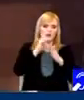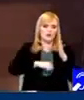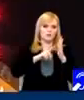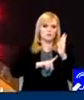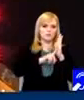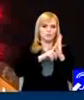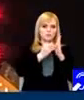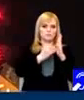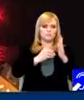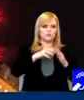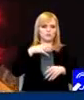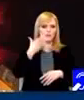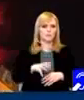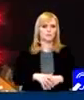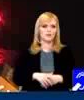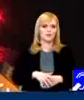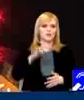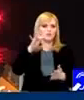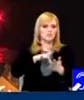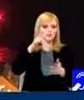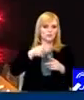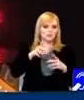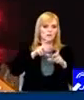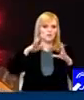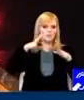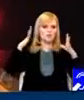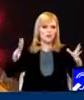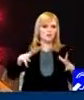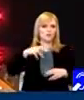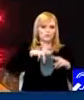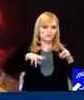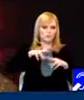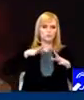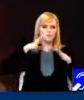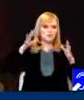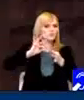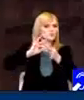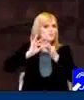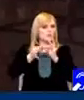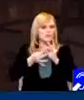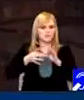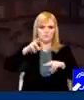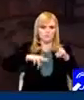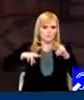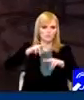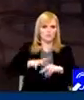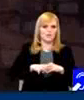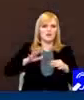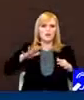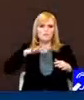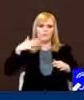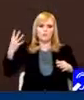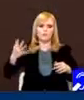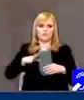de ridicate. Aeromobilna grupierovka. Принимаем все меры к тушению пожаров. Очень сложная конструкция, очень